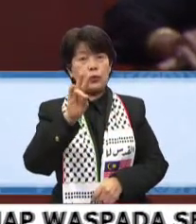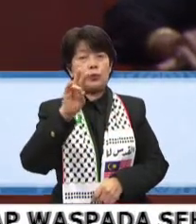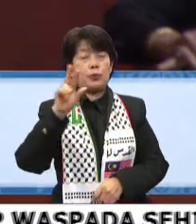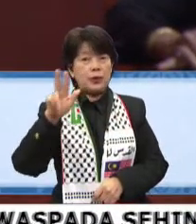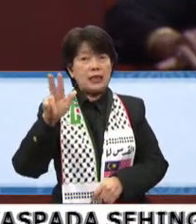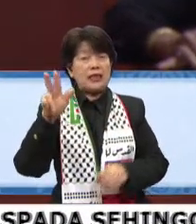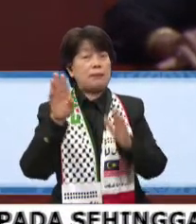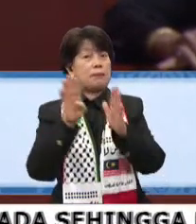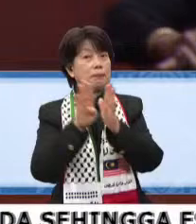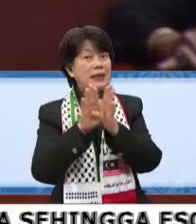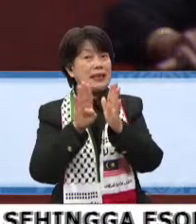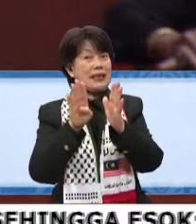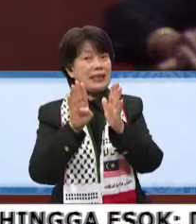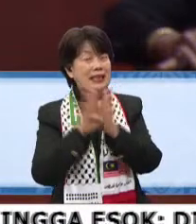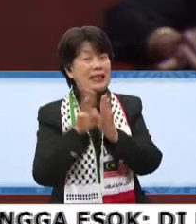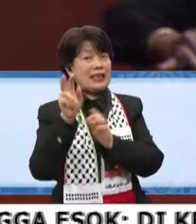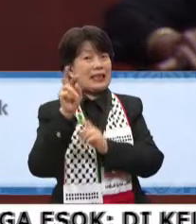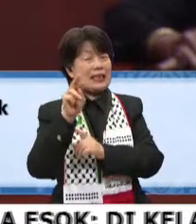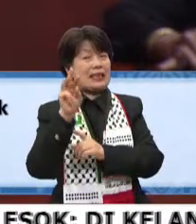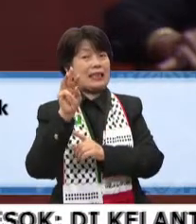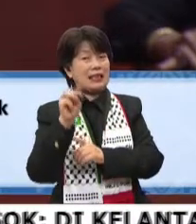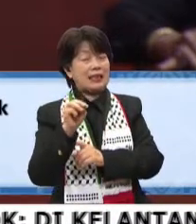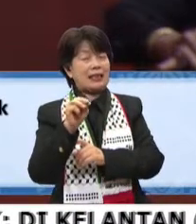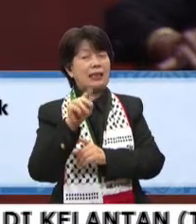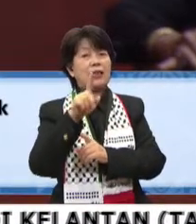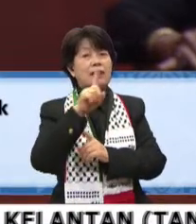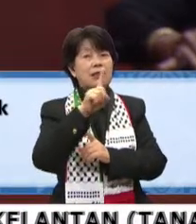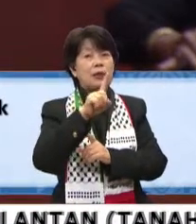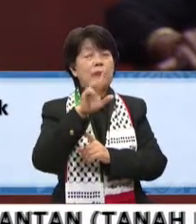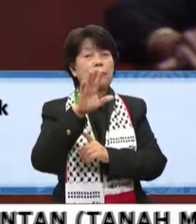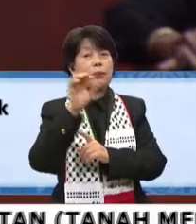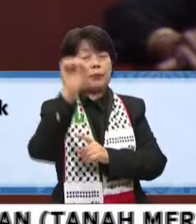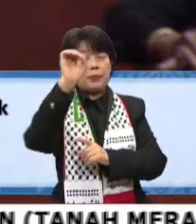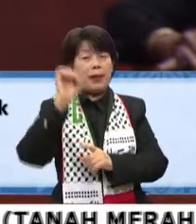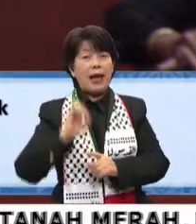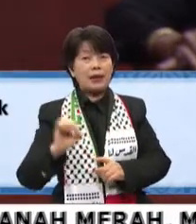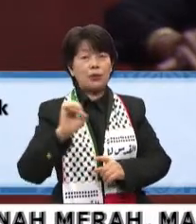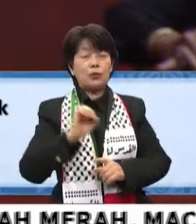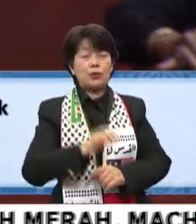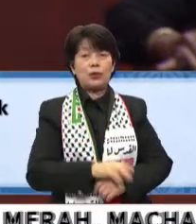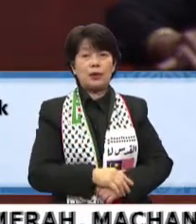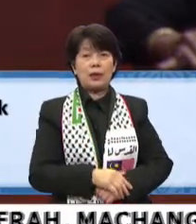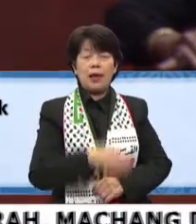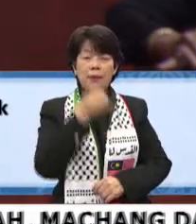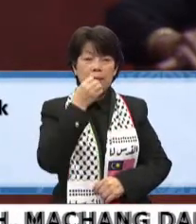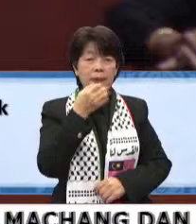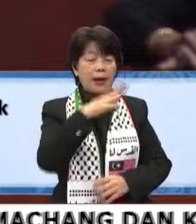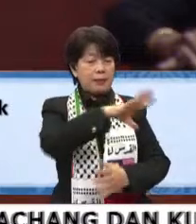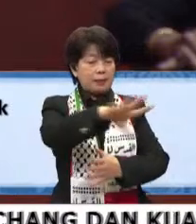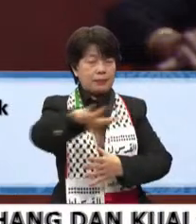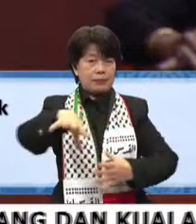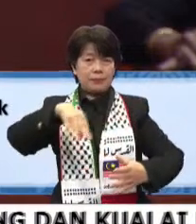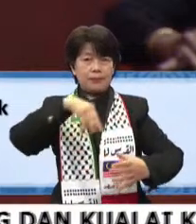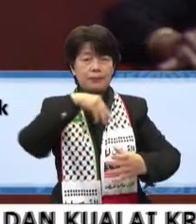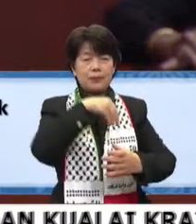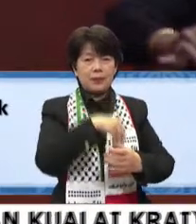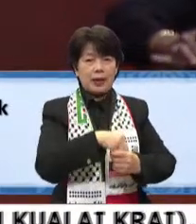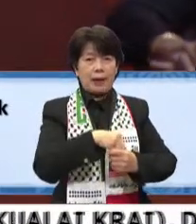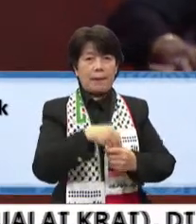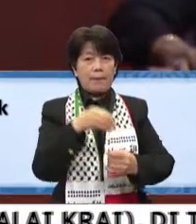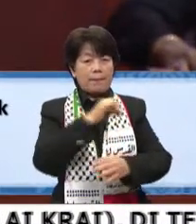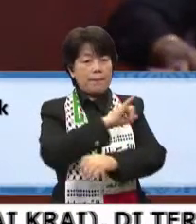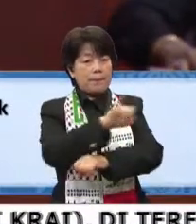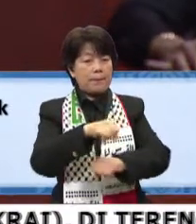bilion atau 11.5% pengiraan ini meliputi industri agr makanan di bawah